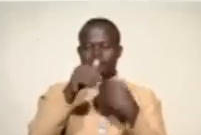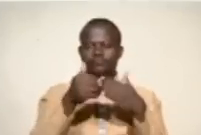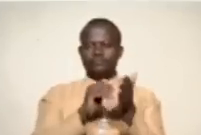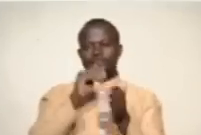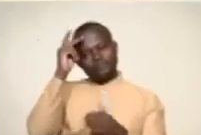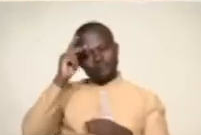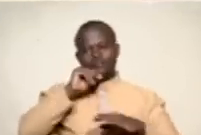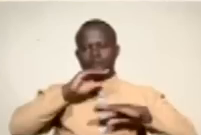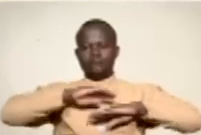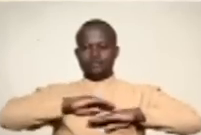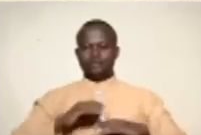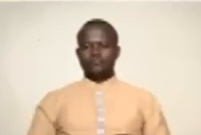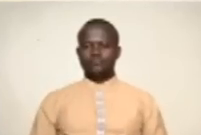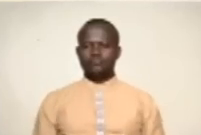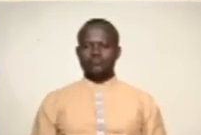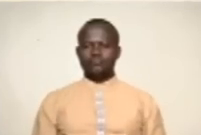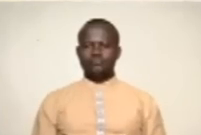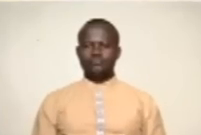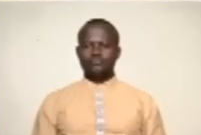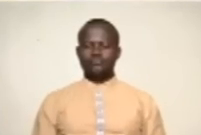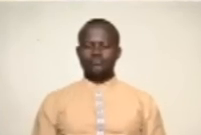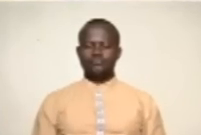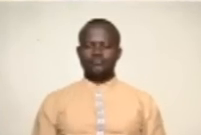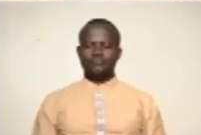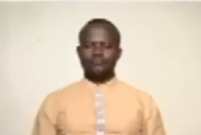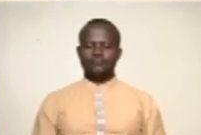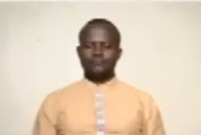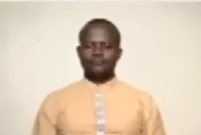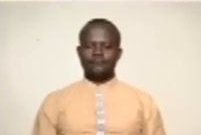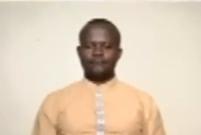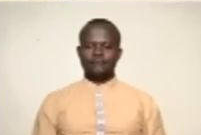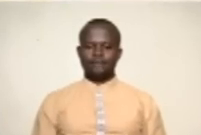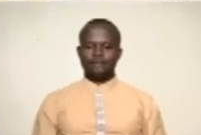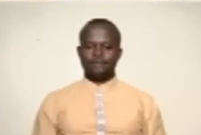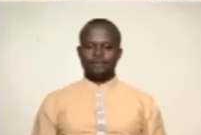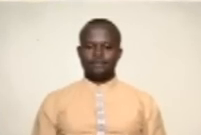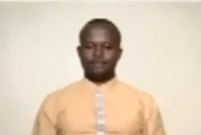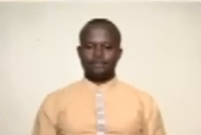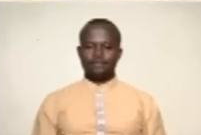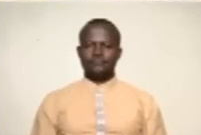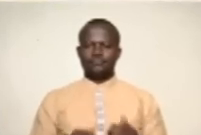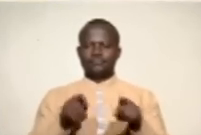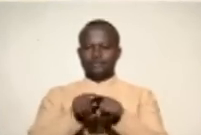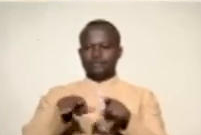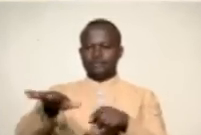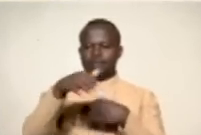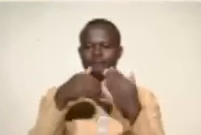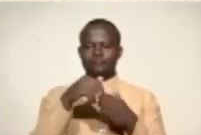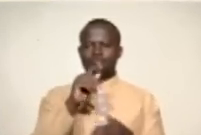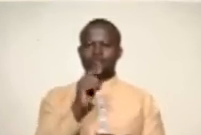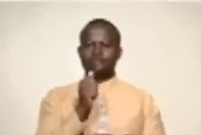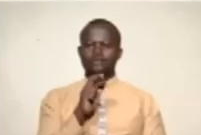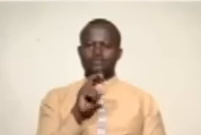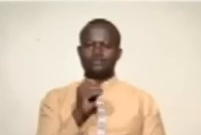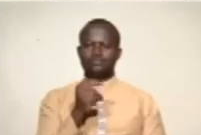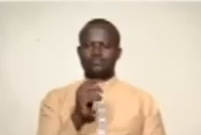n'ubumenyi budahagije. Uvuga ngo iyo urebye nga za Karongi, iyo urebye uramutse utekereje